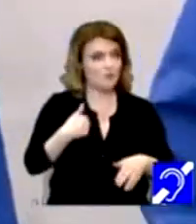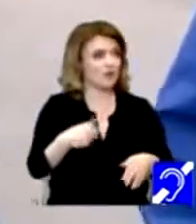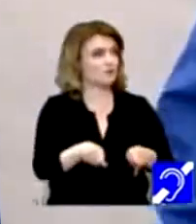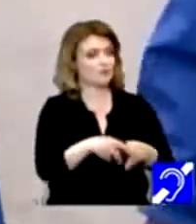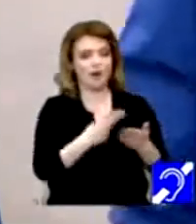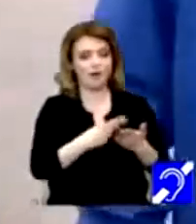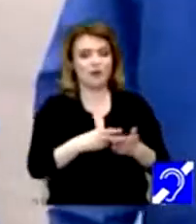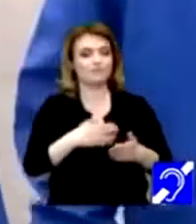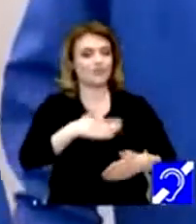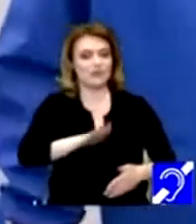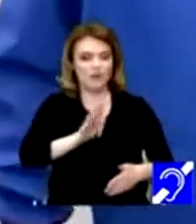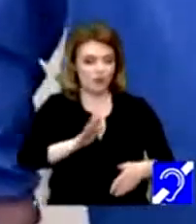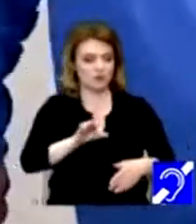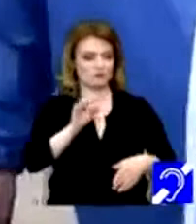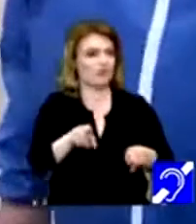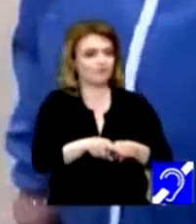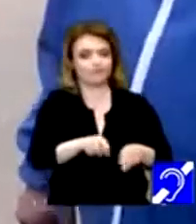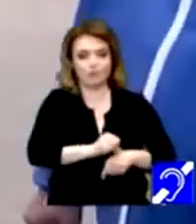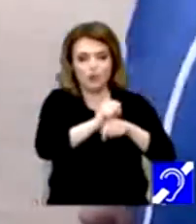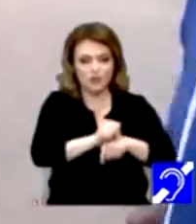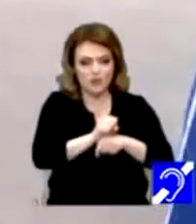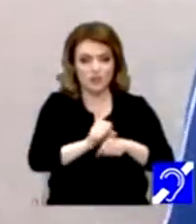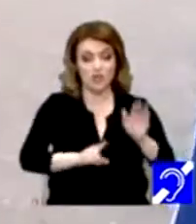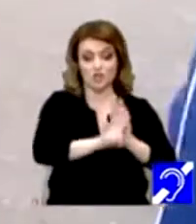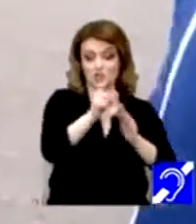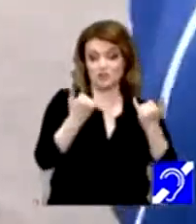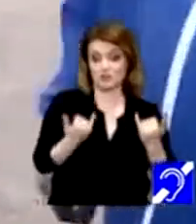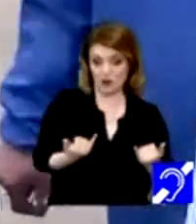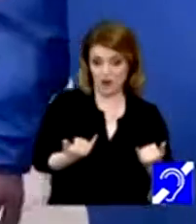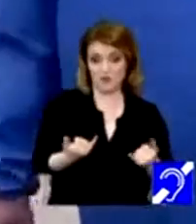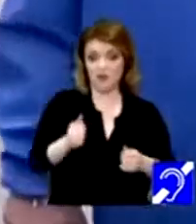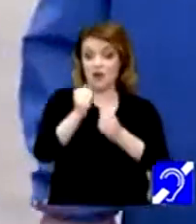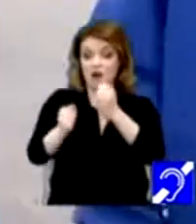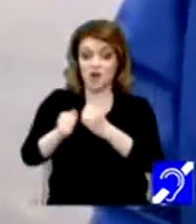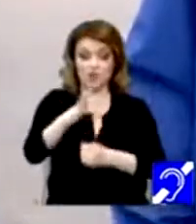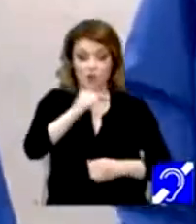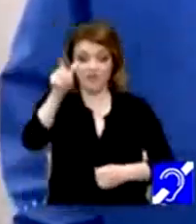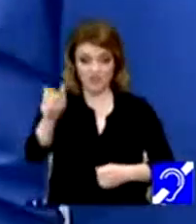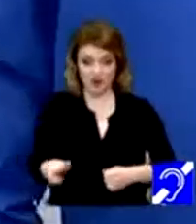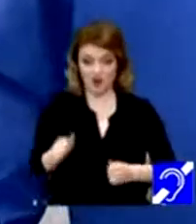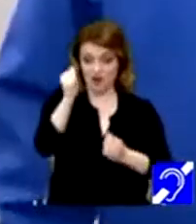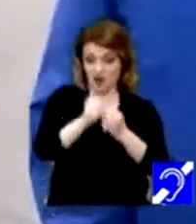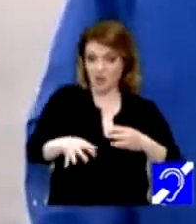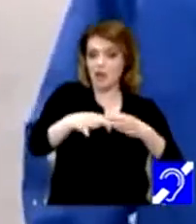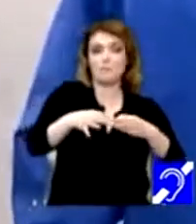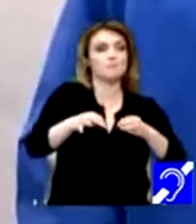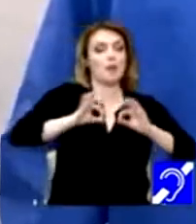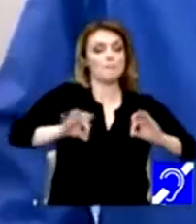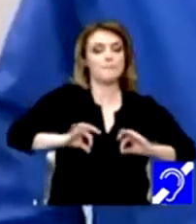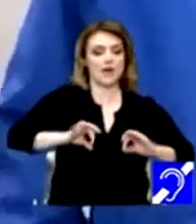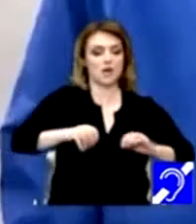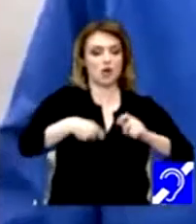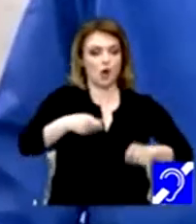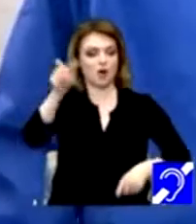protest. Și apropo, de azi înainte, fiecare funcționar public, fiecare birocrat